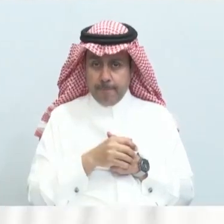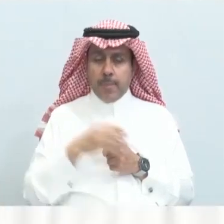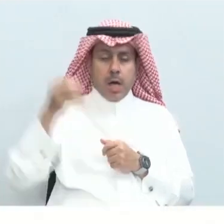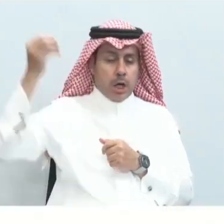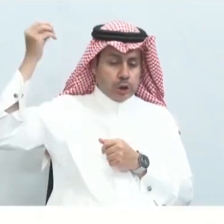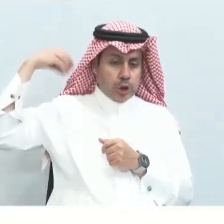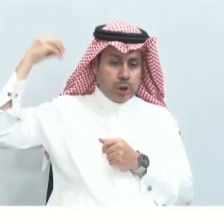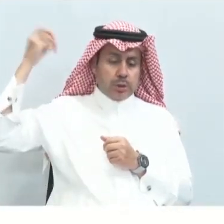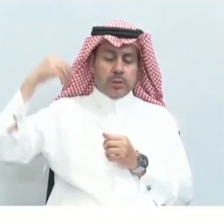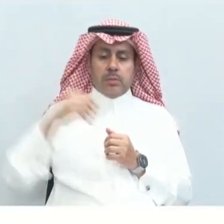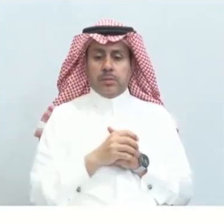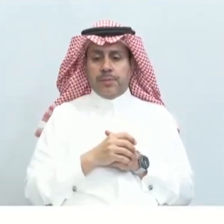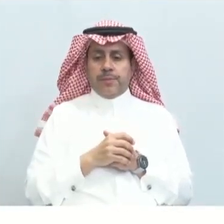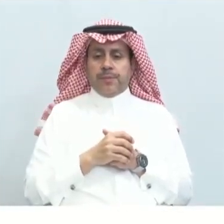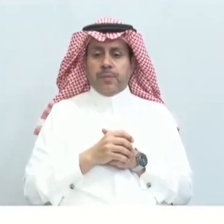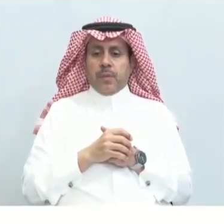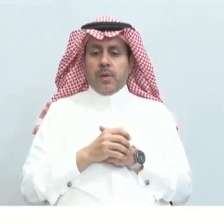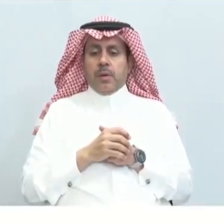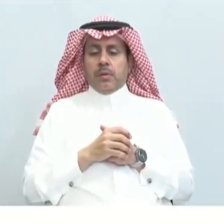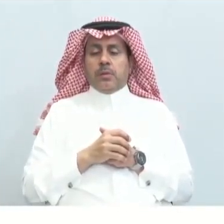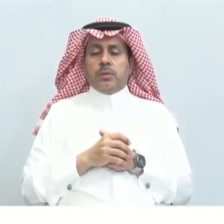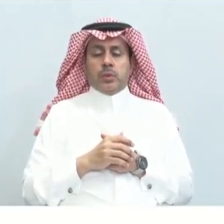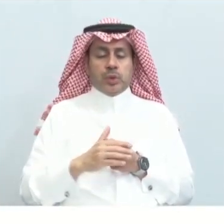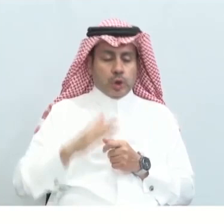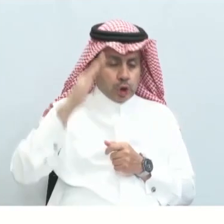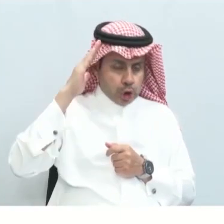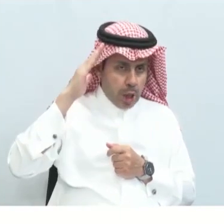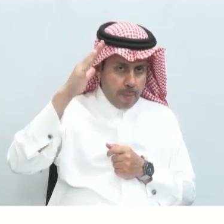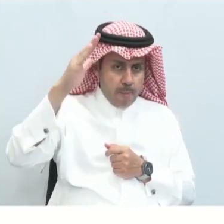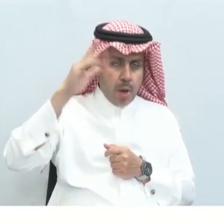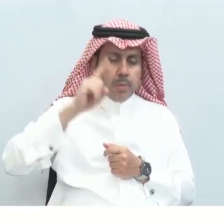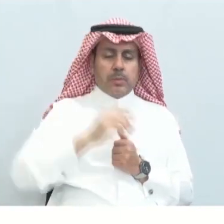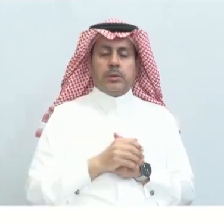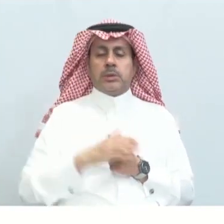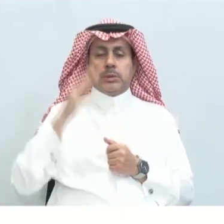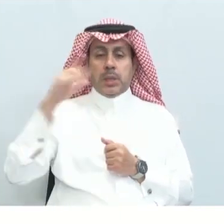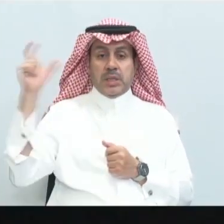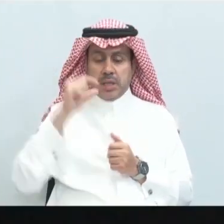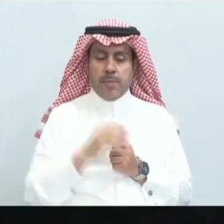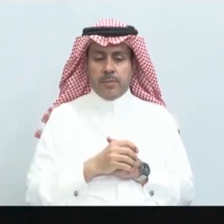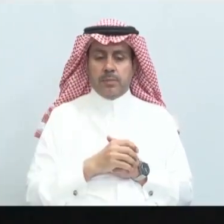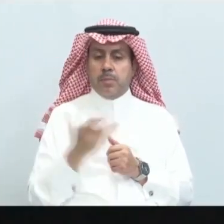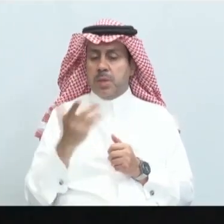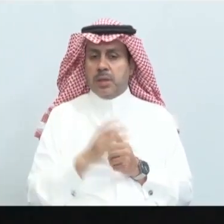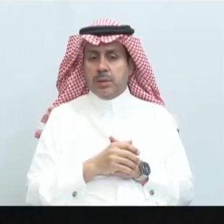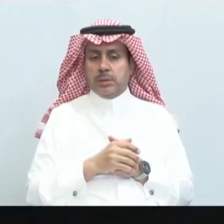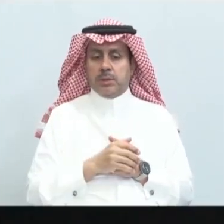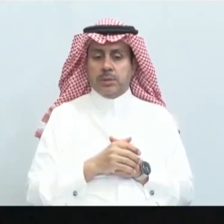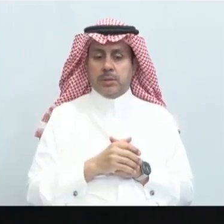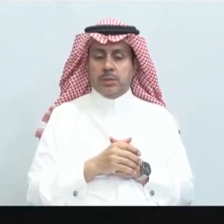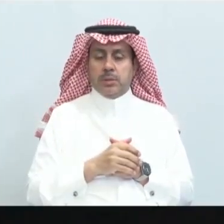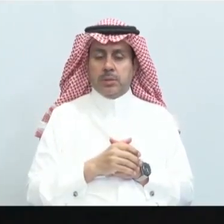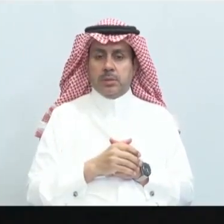حسنات وما هو هذا الكلام احييه بتحيه الاسلام فما هي تحيه الاسلام ماذا